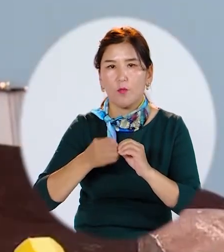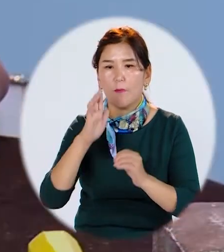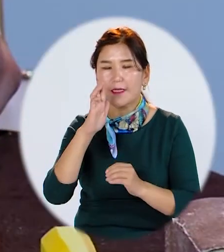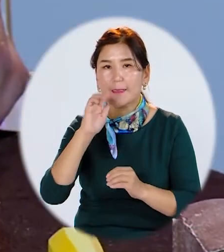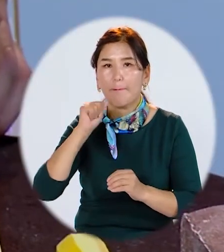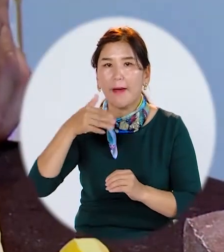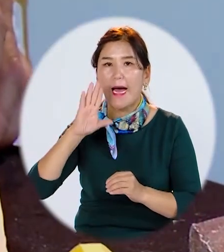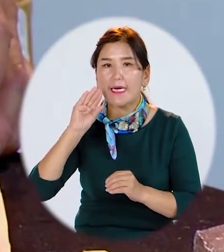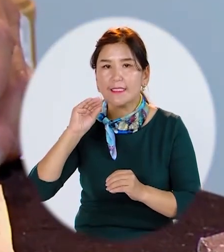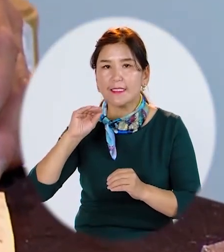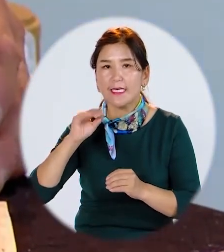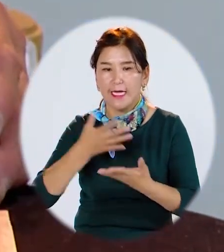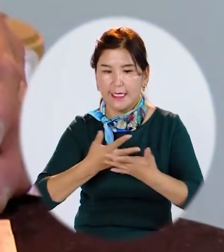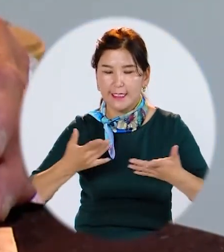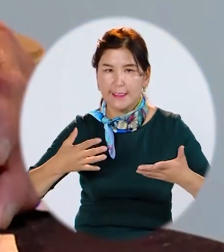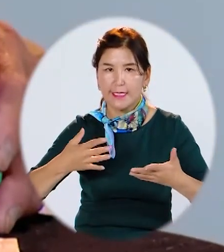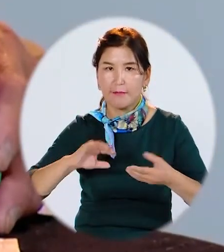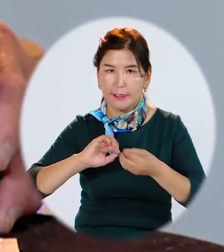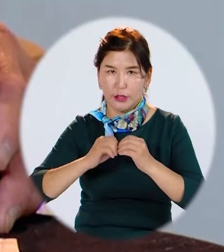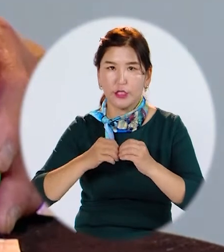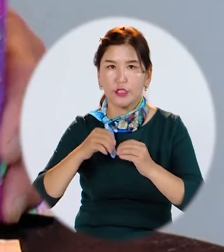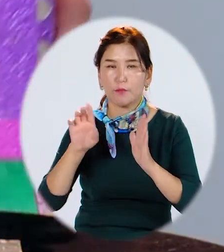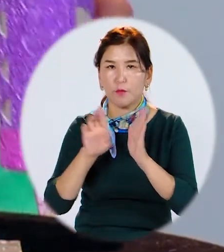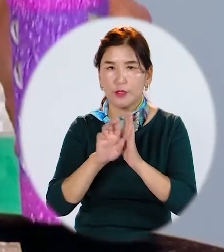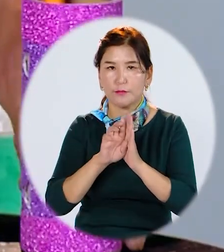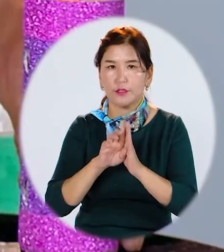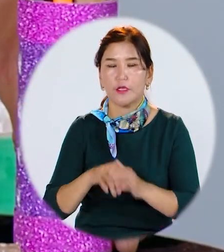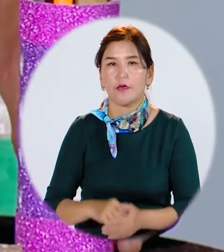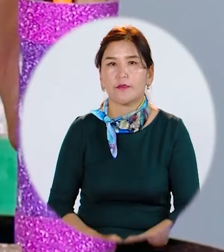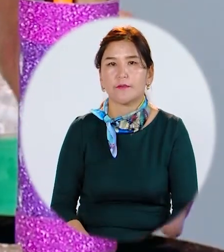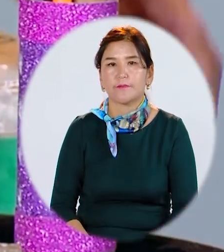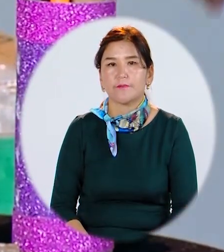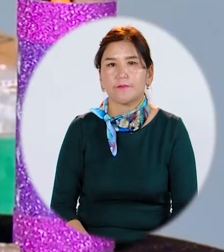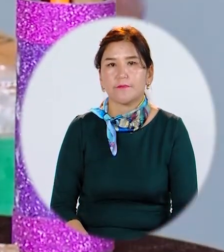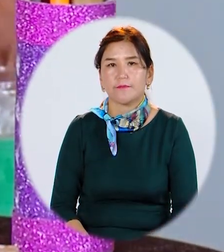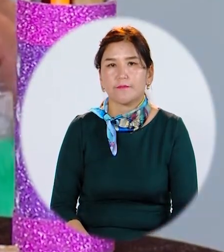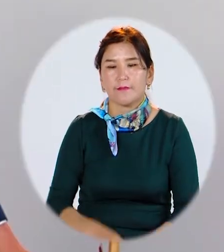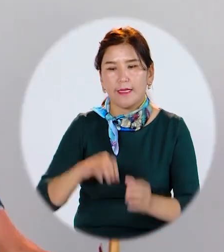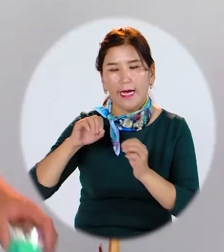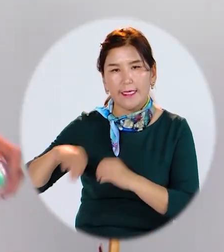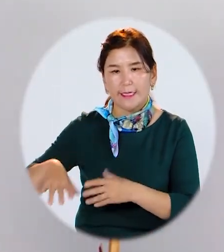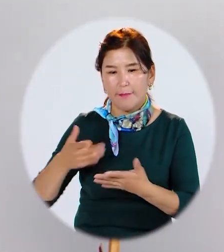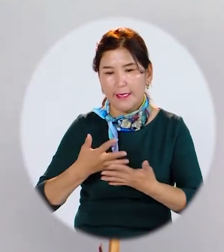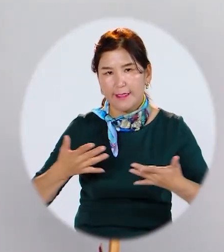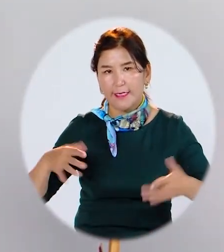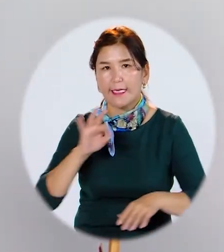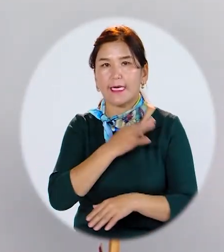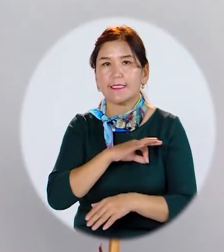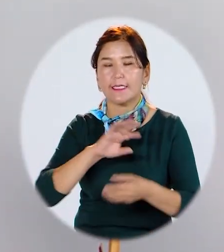байна. Сэлбэрийн утгаа хийж болж байна. Бал үзгээ хийх одоо ийм одоо хэлбэрийн юм одоо хаягд материал ашиглаж хийж болно. За